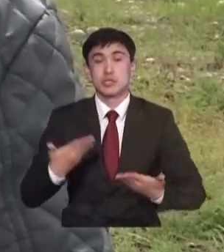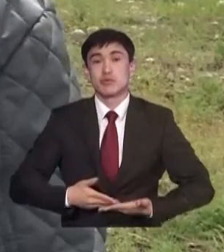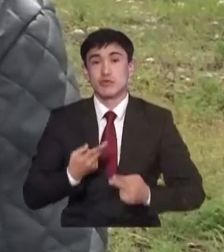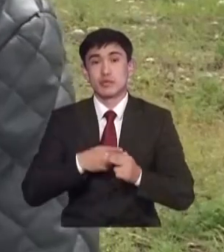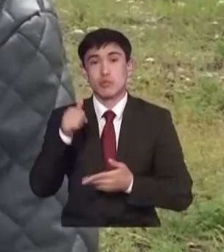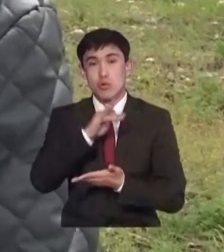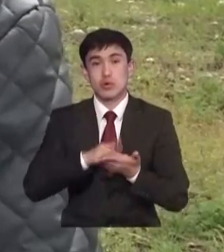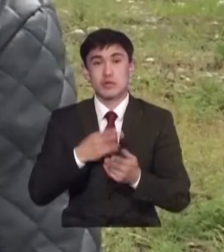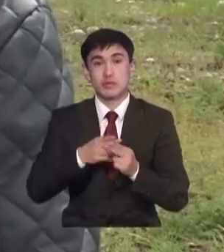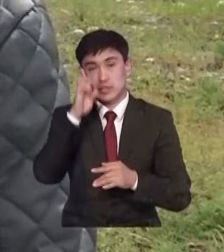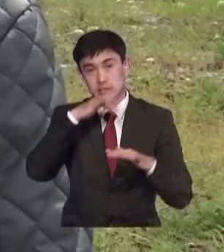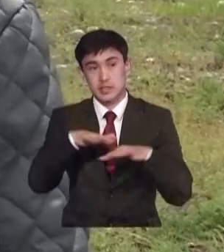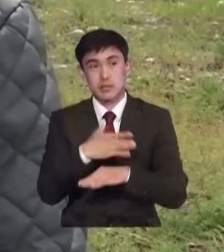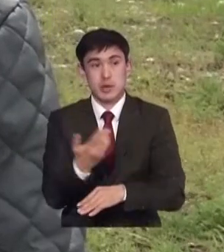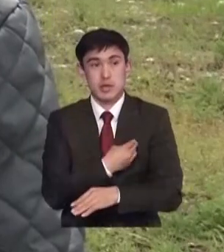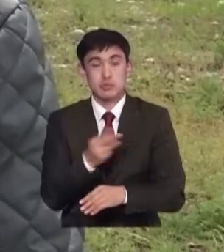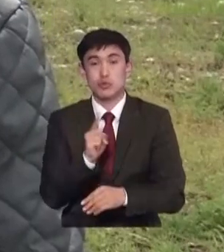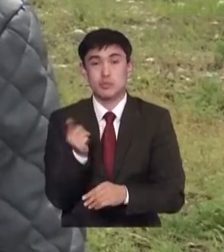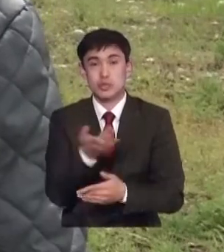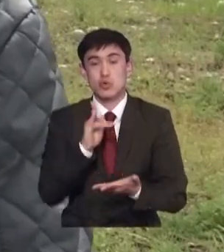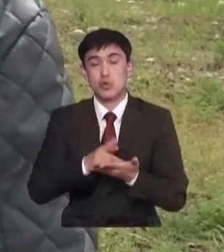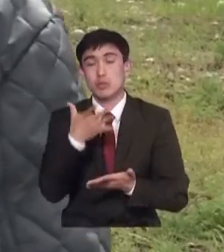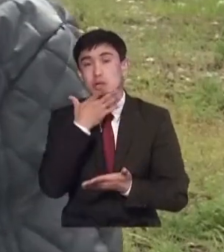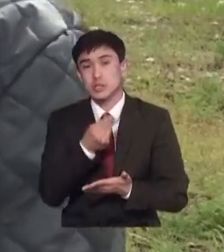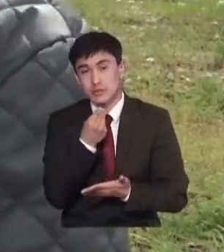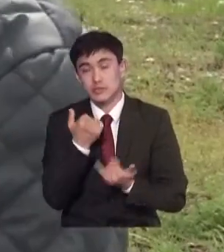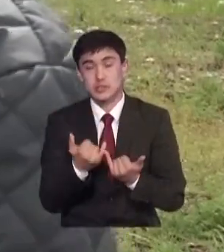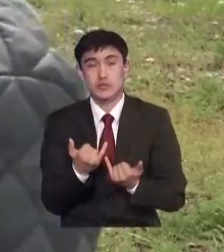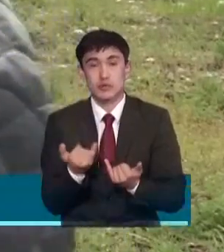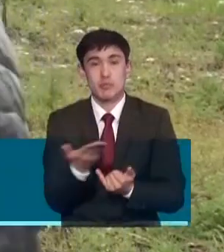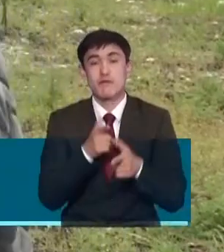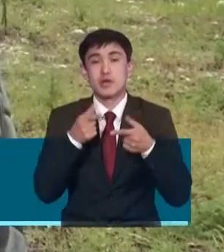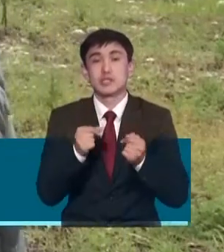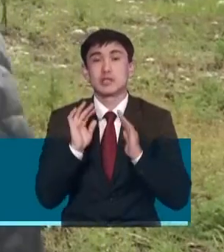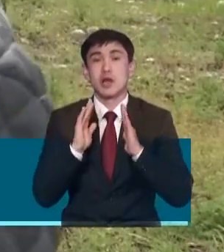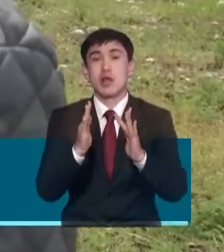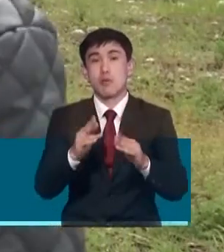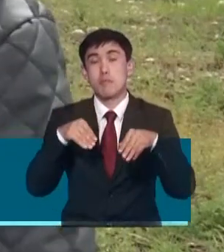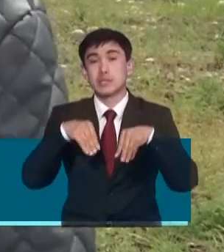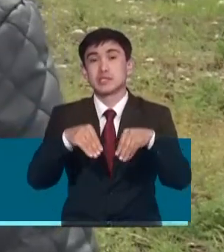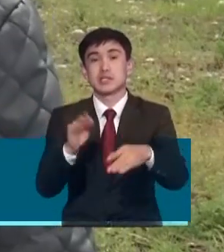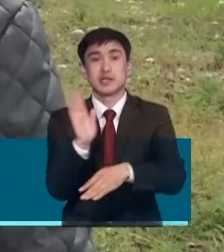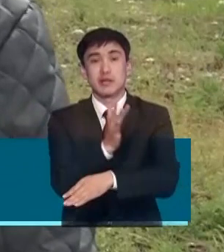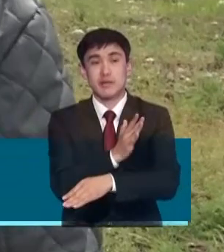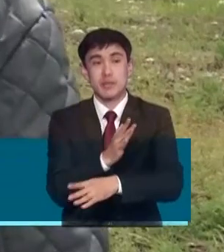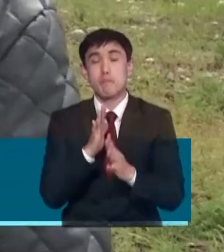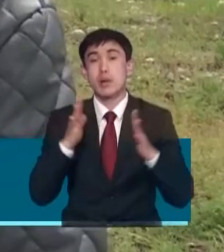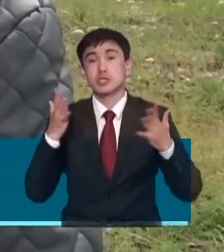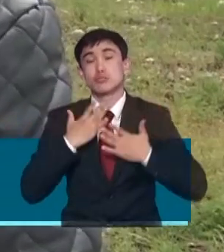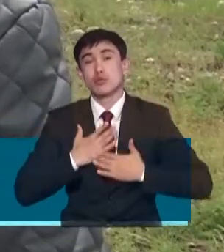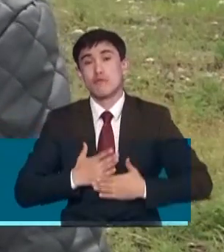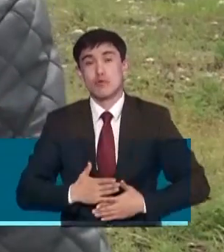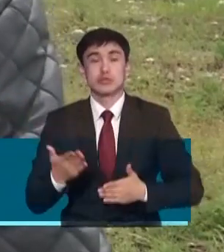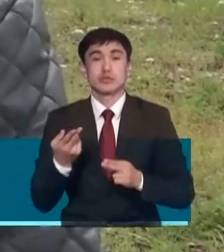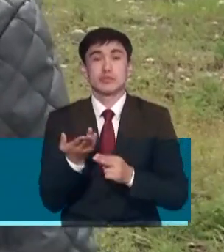мы живем в этой стране, и мы хотим, чтобы наш город был красивый. И вот сегодня мы вышли на аллею, чтобы посадить эти деревья. С большим удовольствием.